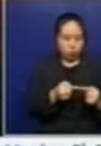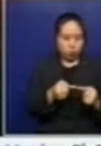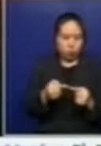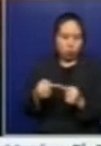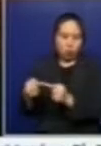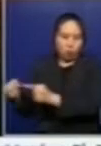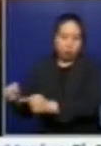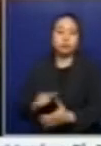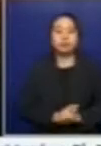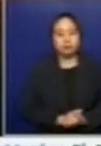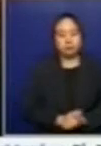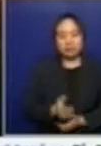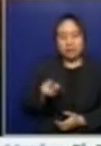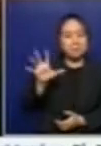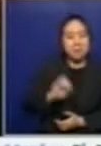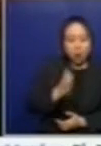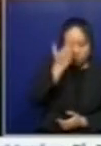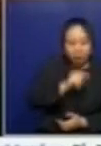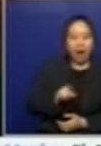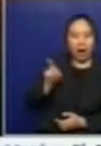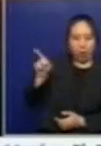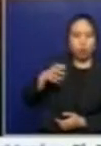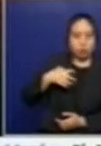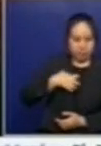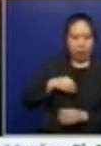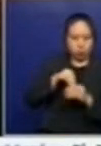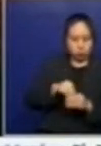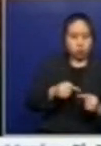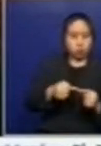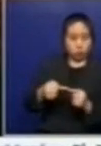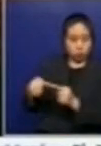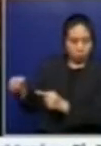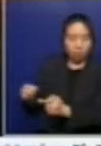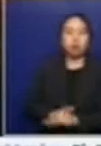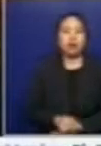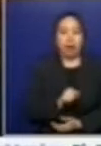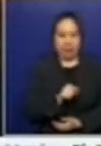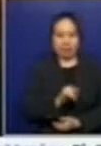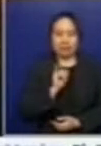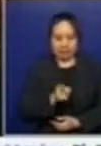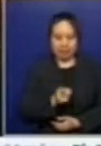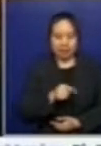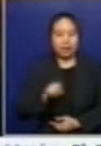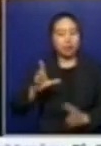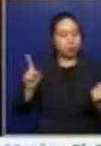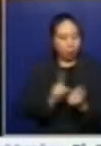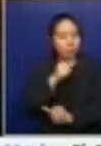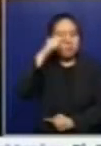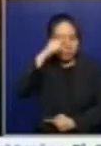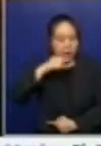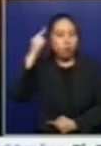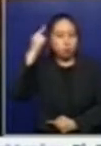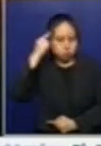กทีนะครับที่ไม่เอาเพราะเขาอยากอยู่ยาวอันนี้ก็เป็นข้อเท็จจริงนะที่สังคมไทยรับรู้รับทราบ